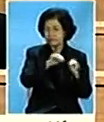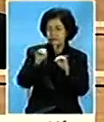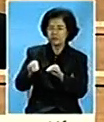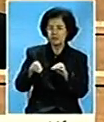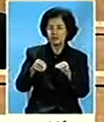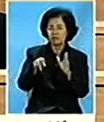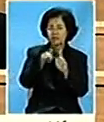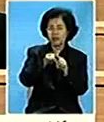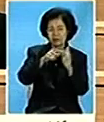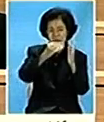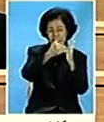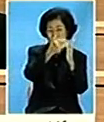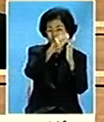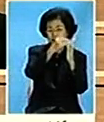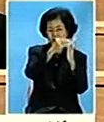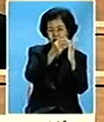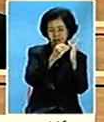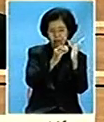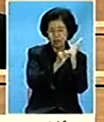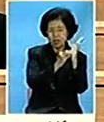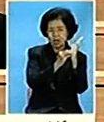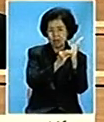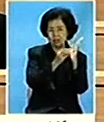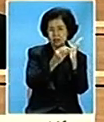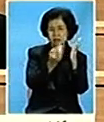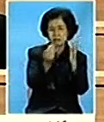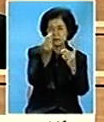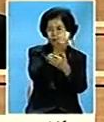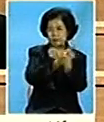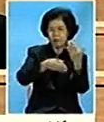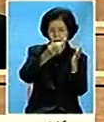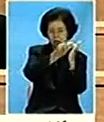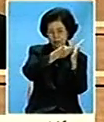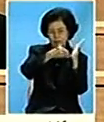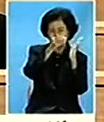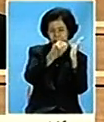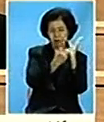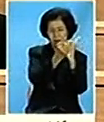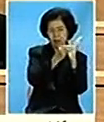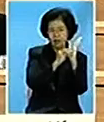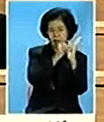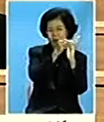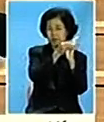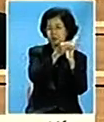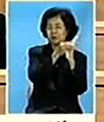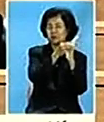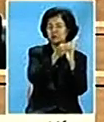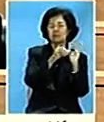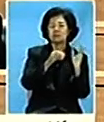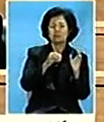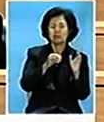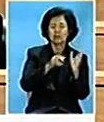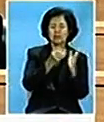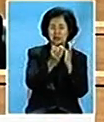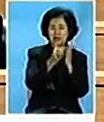ภาคเหนือตอนล่างหรือภาคกลางนะครับผันไปทางภาคอีสานซึ่งขาดแคลนน้ำอยู่อาจจะมีการลงทุน